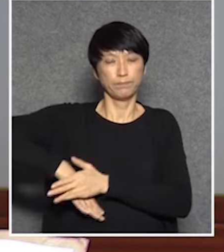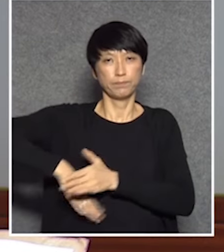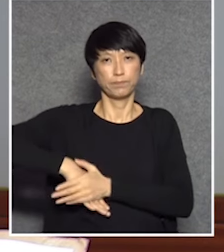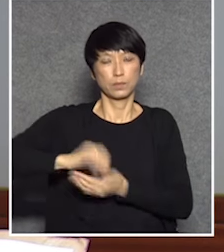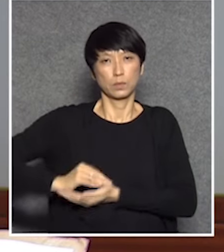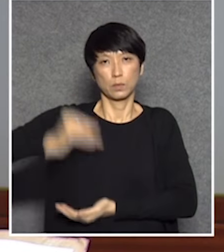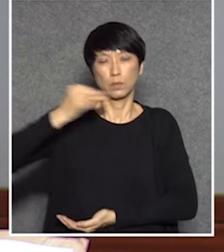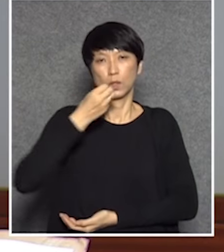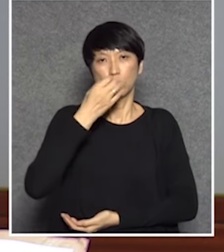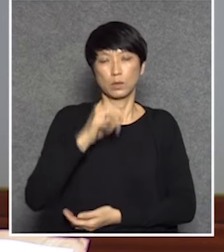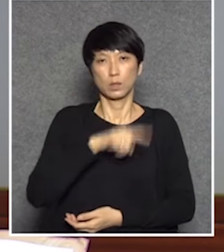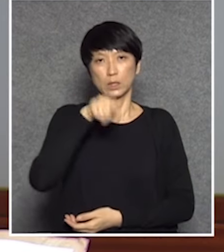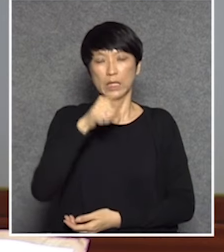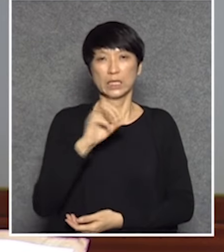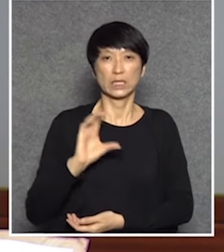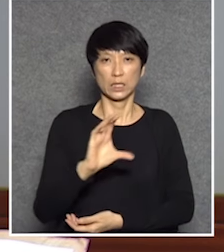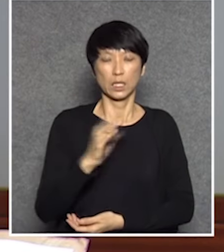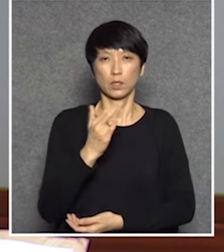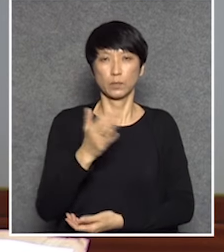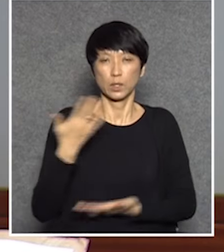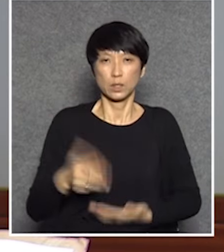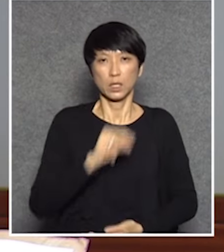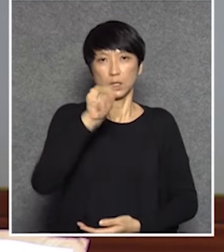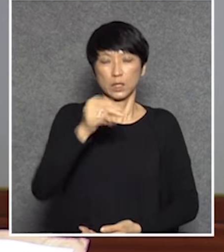香港嘅儲備1000億到，而家我哋係7500億。